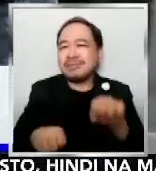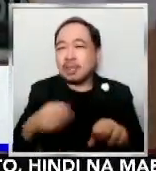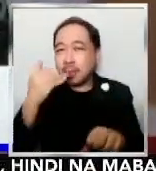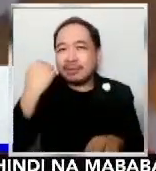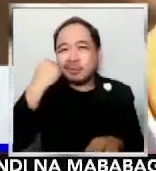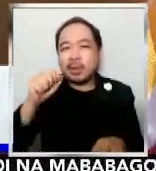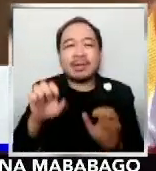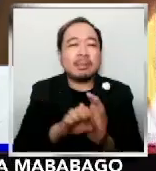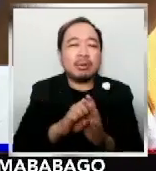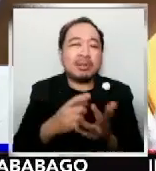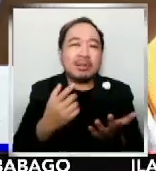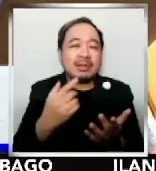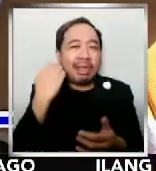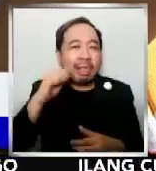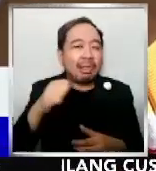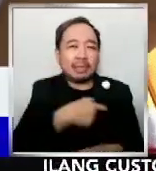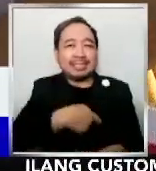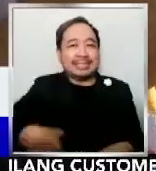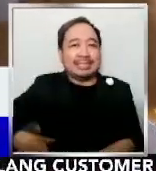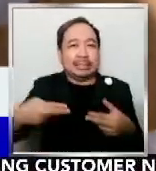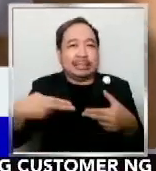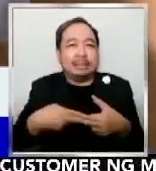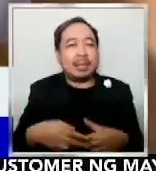pagsiseatbelt. Kalalabas ko lang, kababayay ko lang.